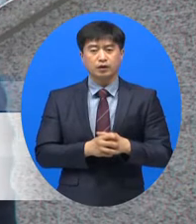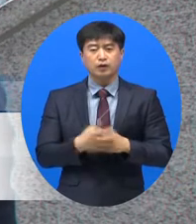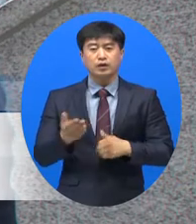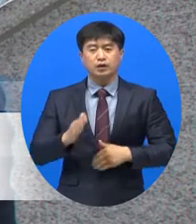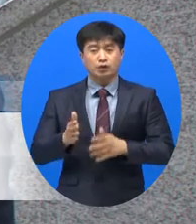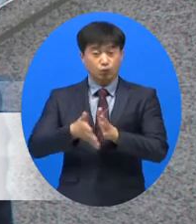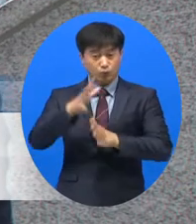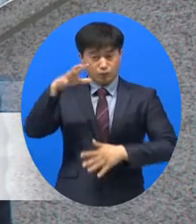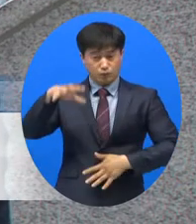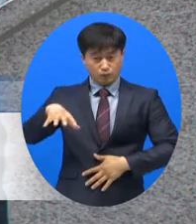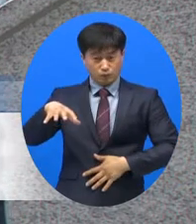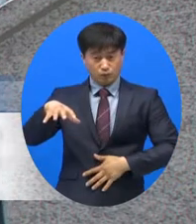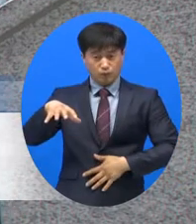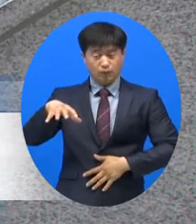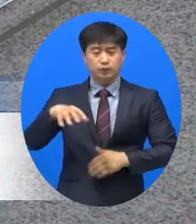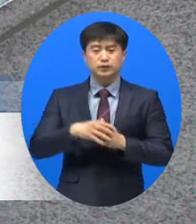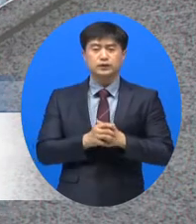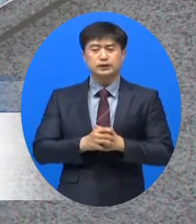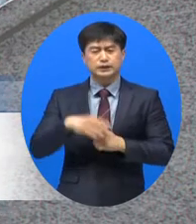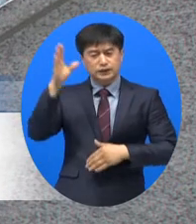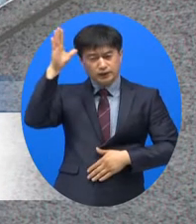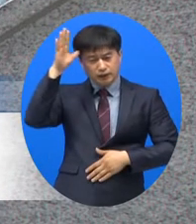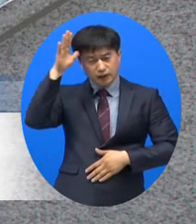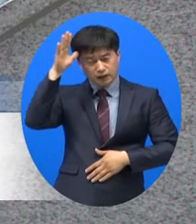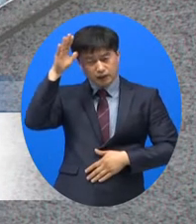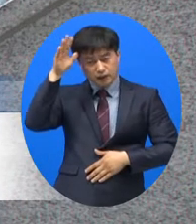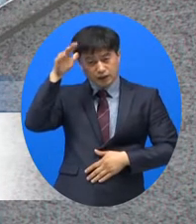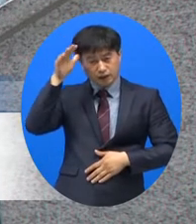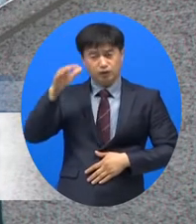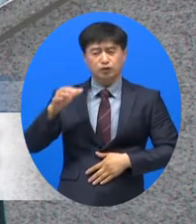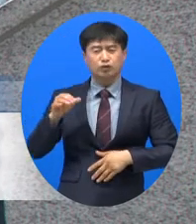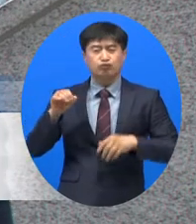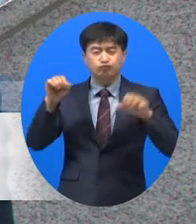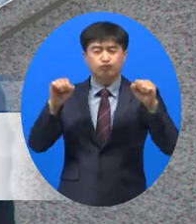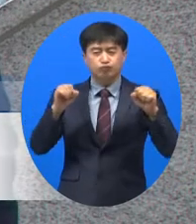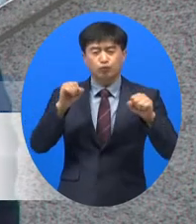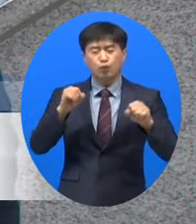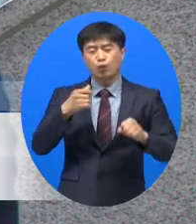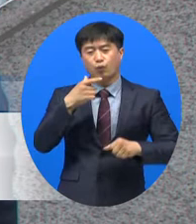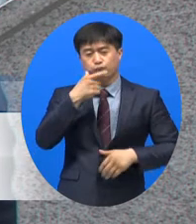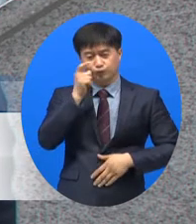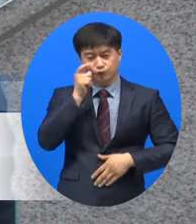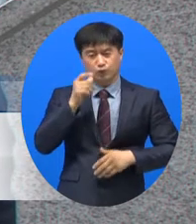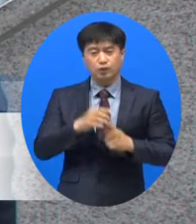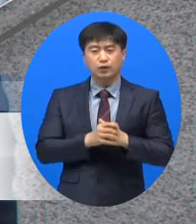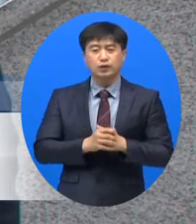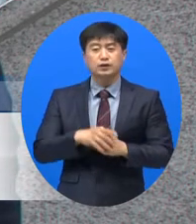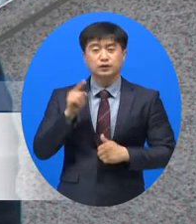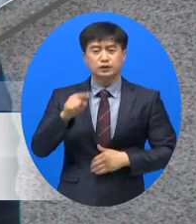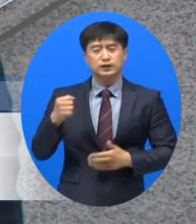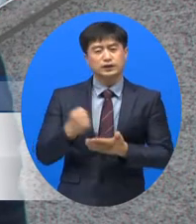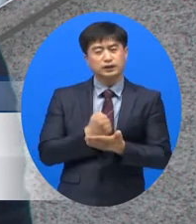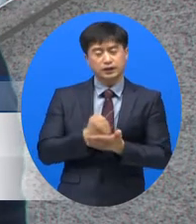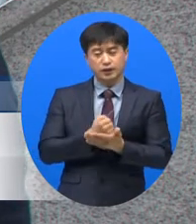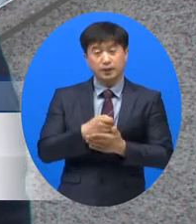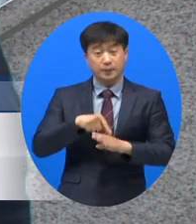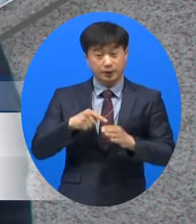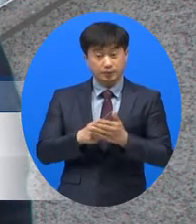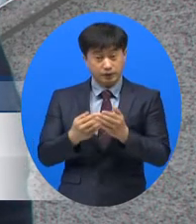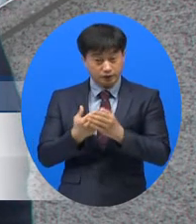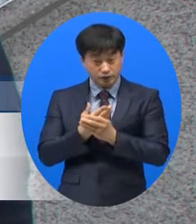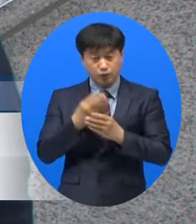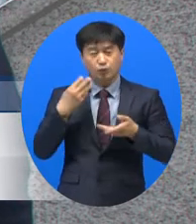그런데 도심 지역에는 강아지들이 운동할 공간이 매우 부족합니다. 그래서 이를 안타깝게